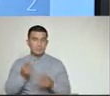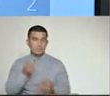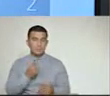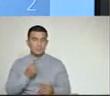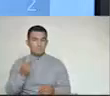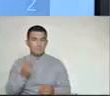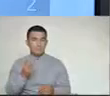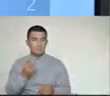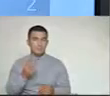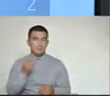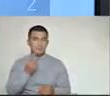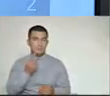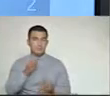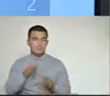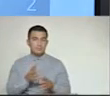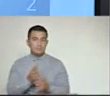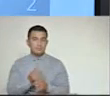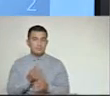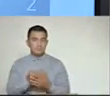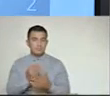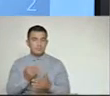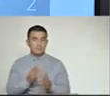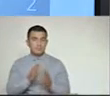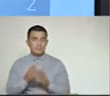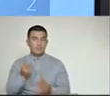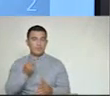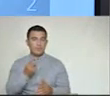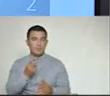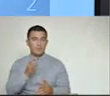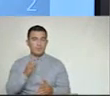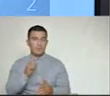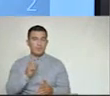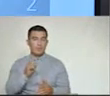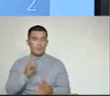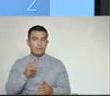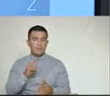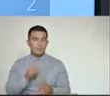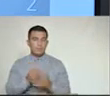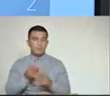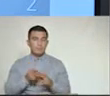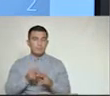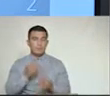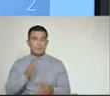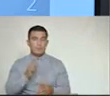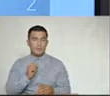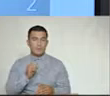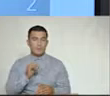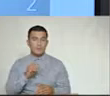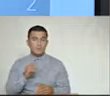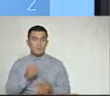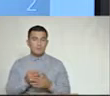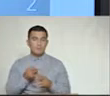ikkinchi. Birinchi qisqaruvchi vakola va ikkinchi qisqaruvchi vakola. Bu vakolalar